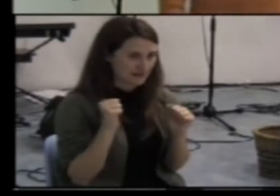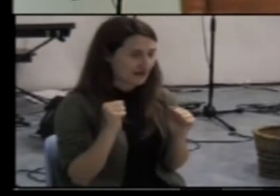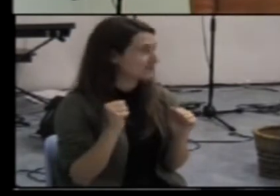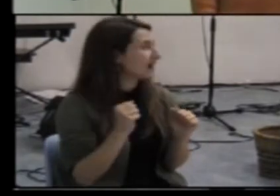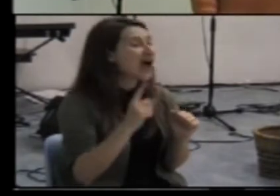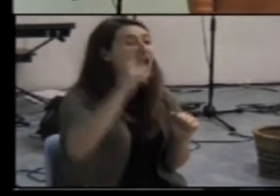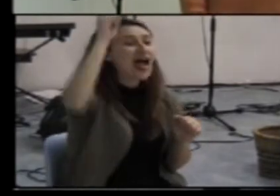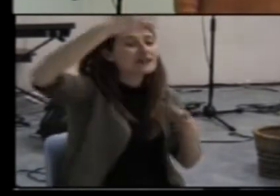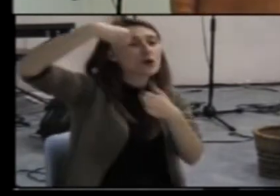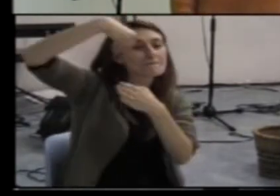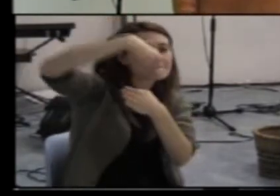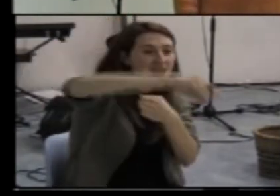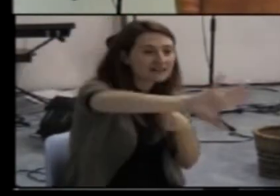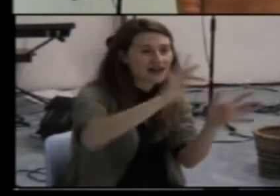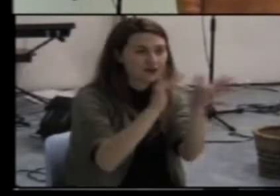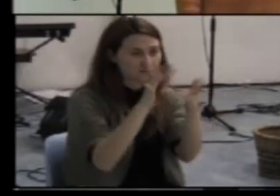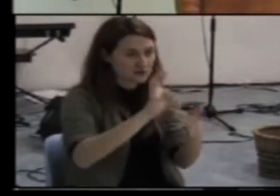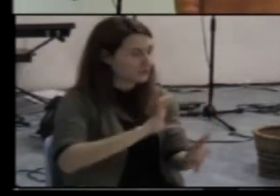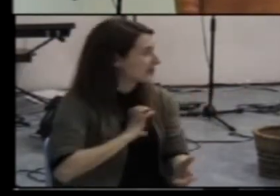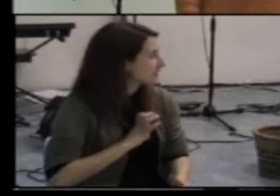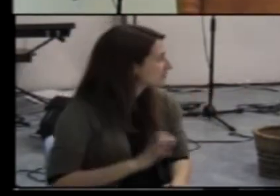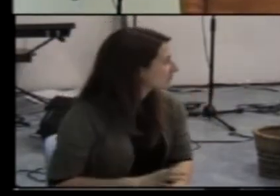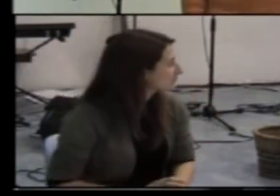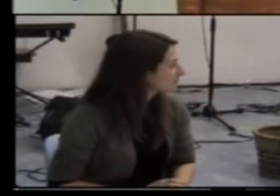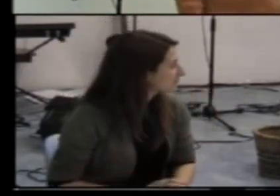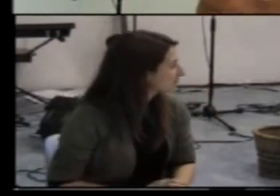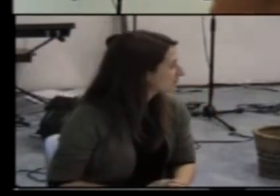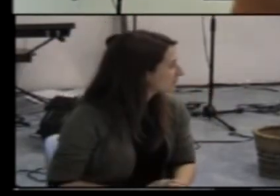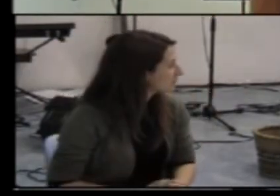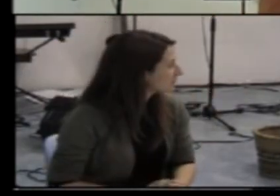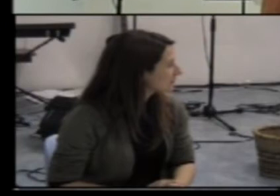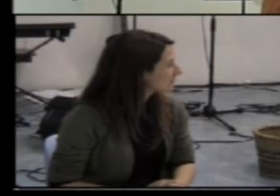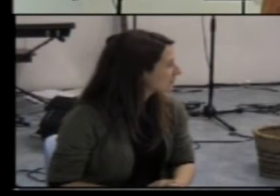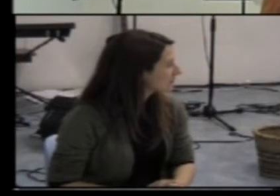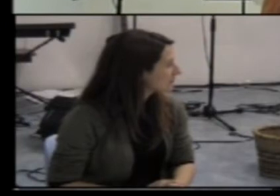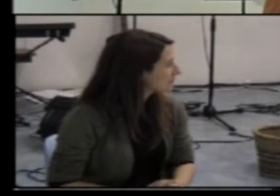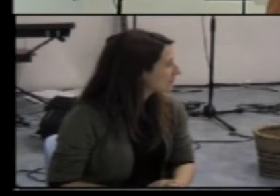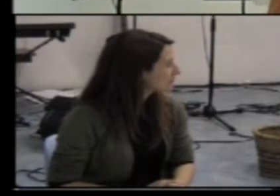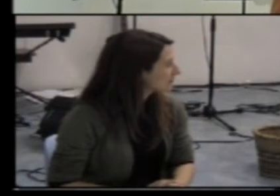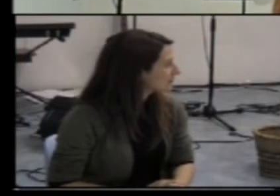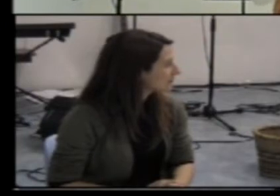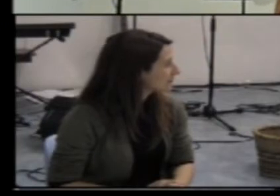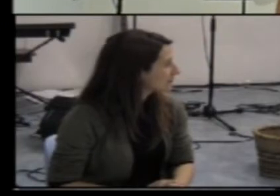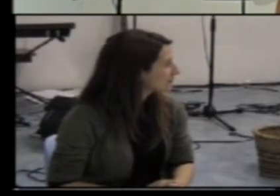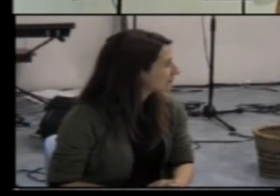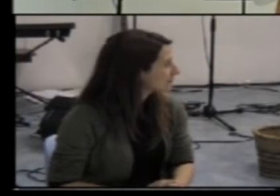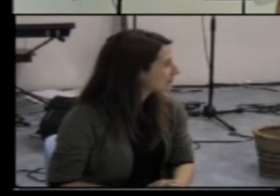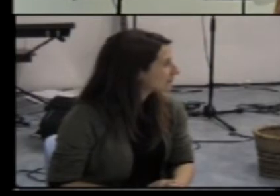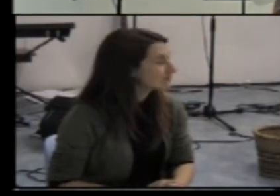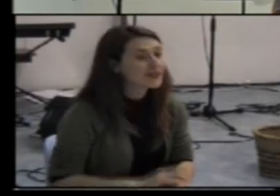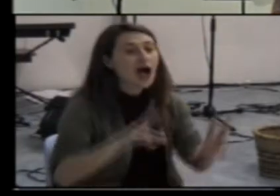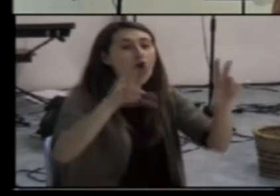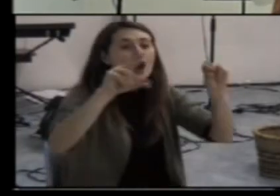Puoi venire di qui? Tenetelo con tutte e due le mani. Tu lo tieni con tutte e due le mani, caro. Ok? E dice: nuovo